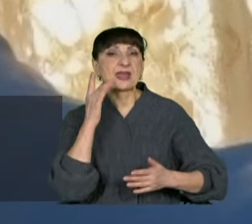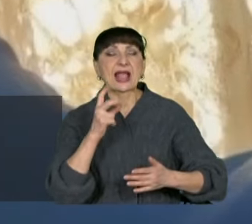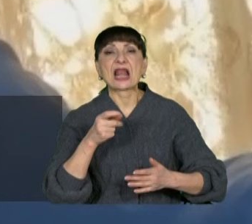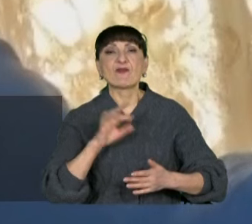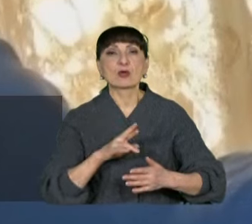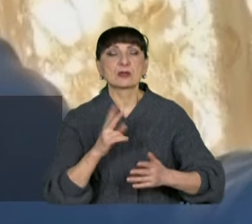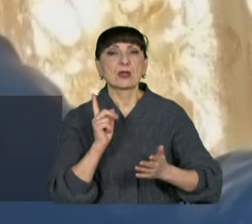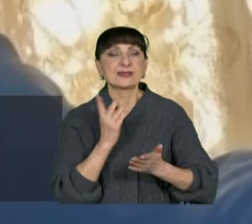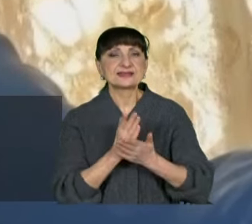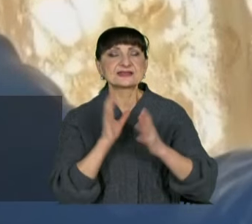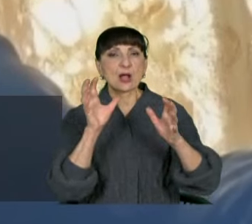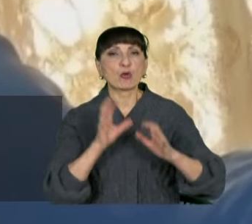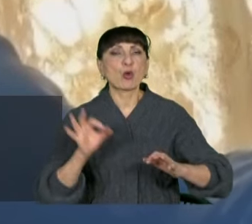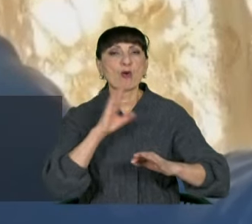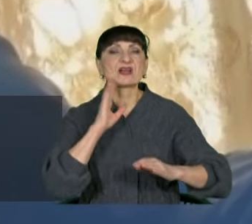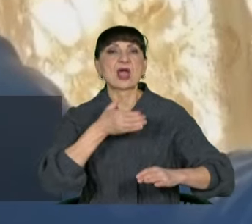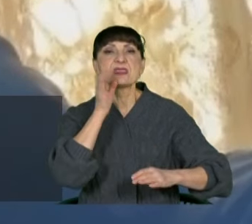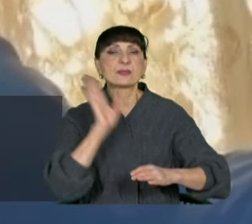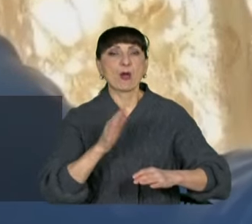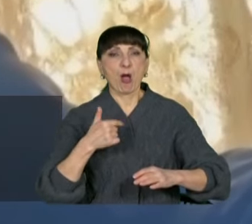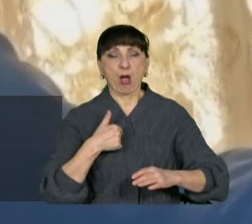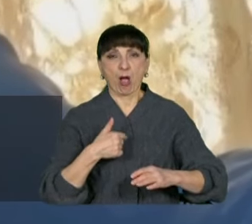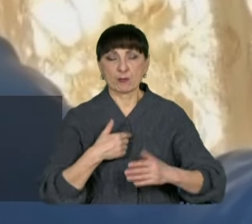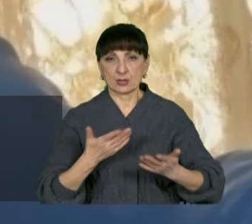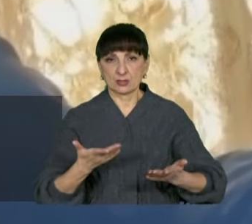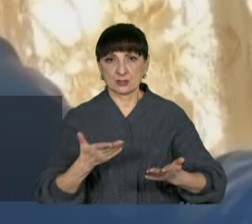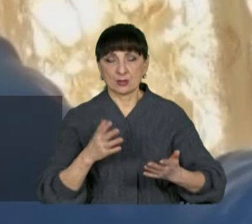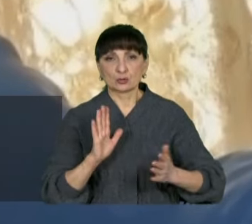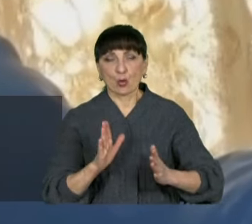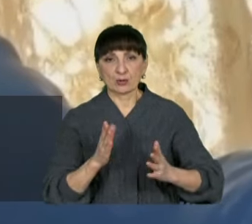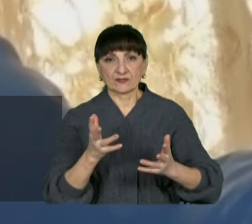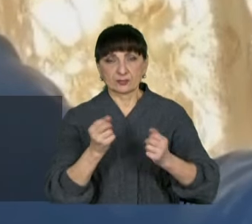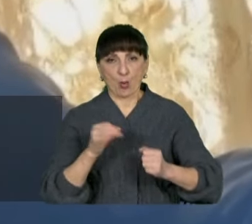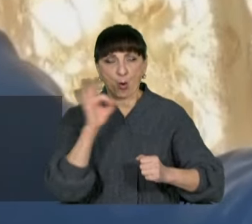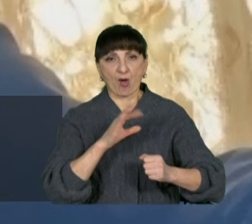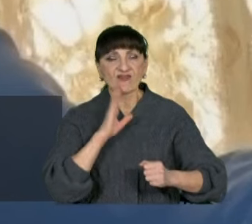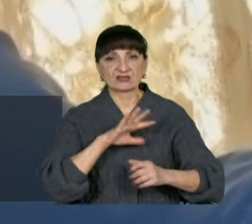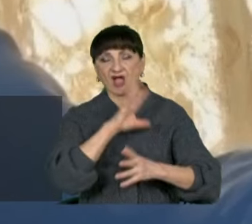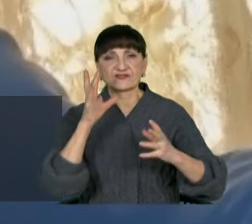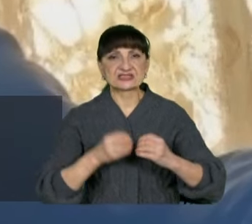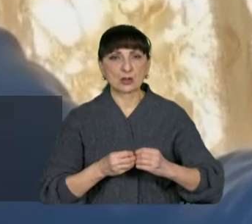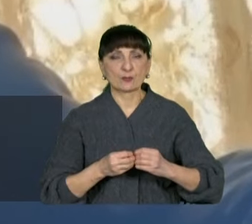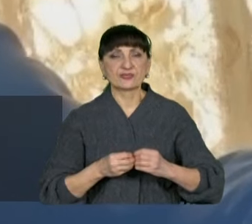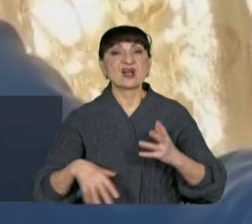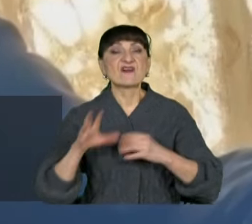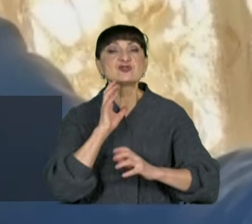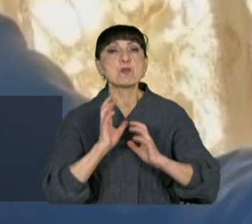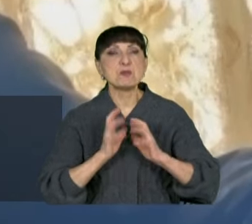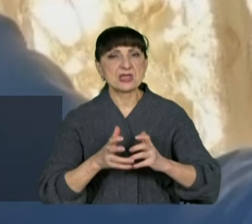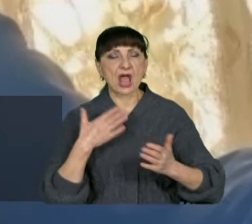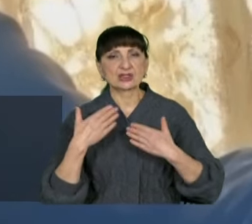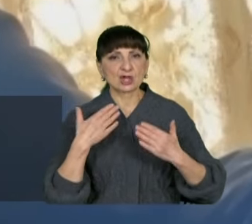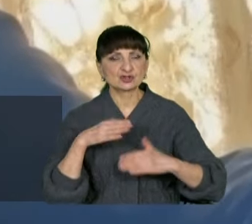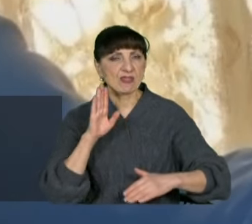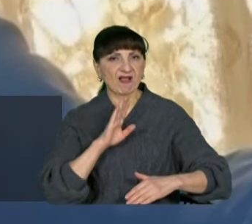о непитьевой воде. Мы едва принимаем закон о воде в целом. То есть во всем мире отношение